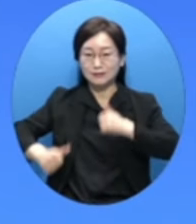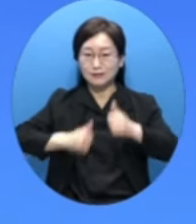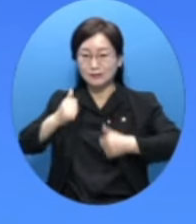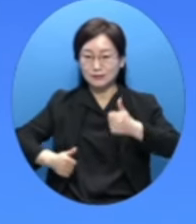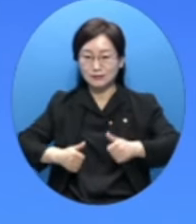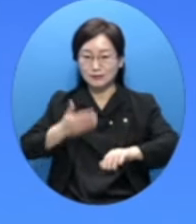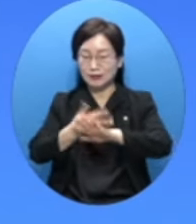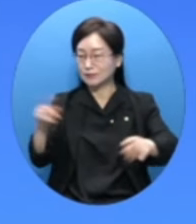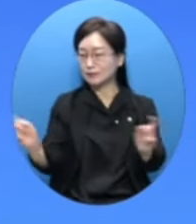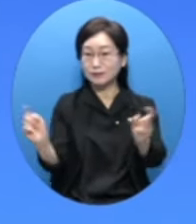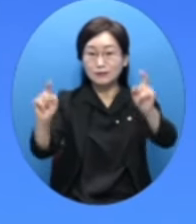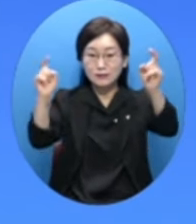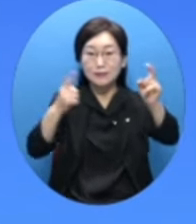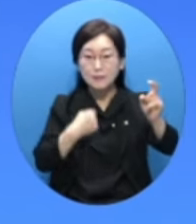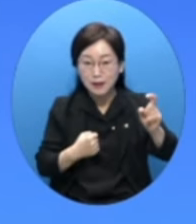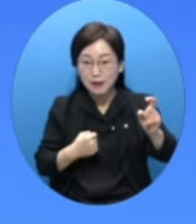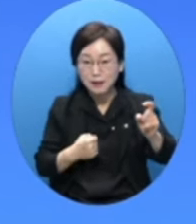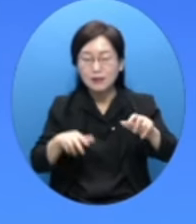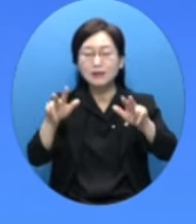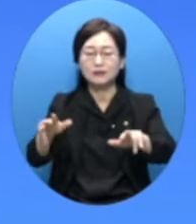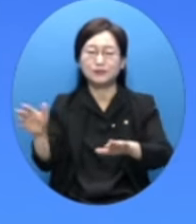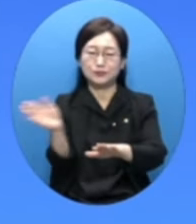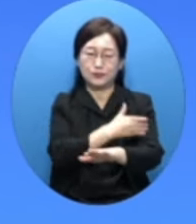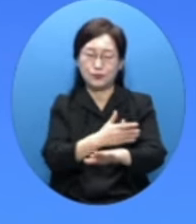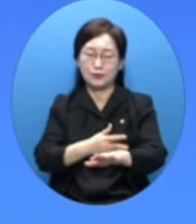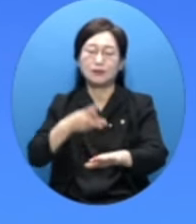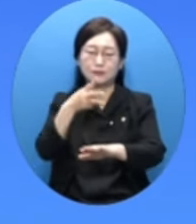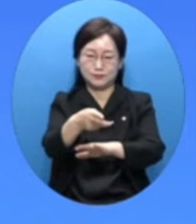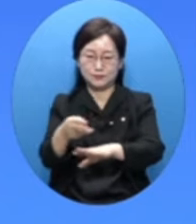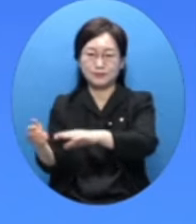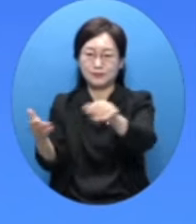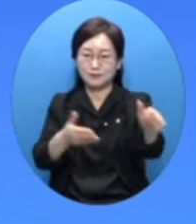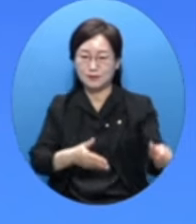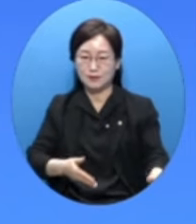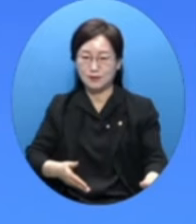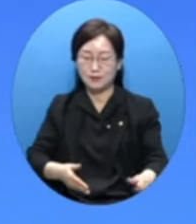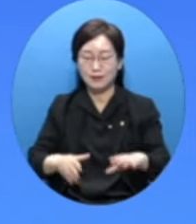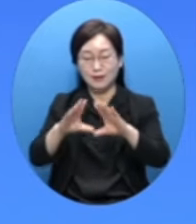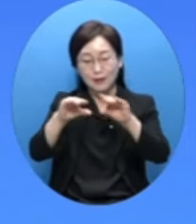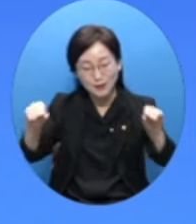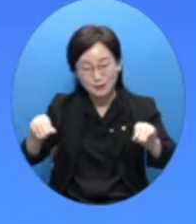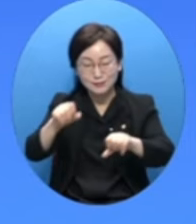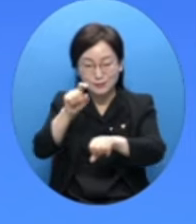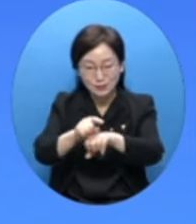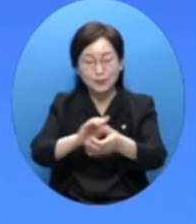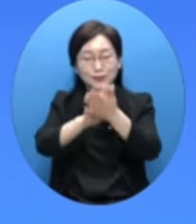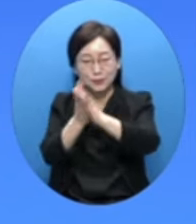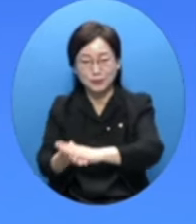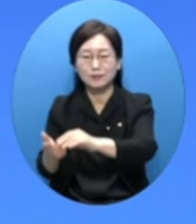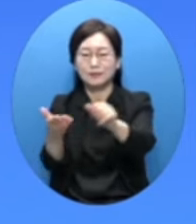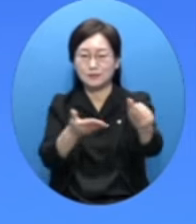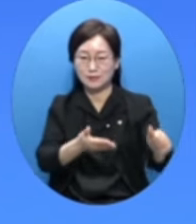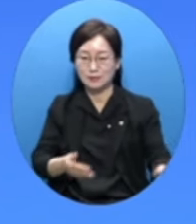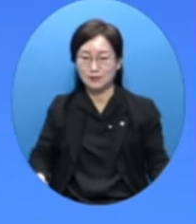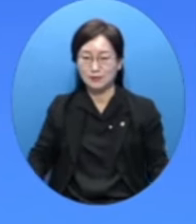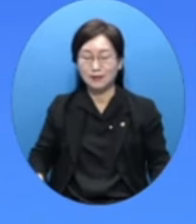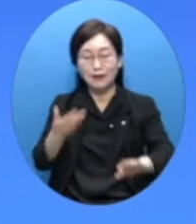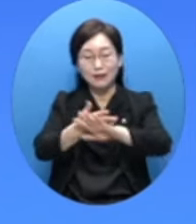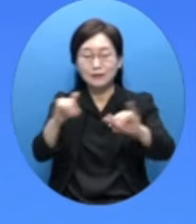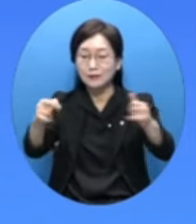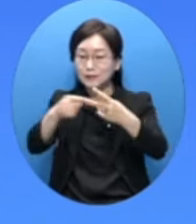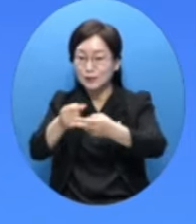남과 다투는 삶을 살았다고 하면 오늘 이후로 돌이키기를 바랍니다. 온유한 성품으로 바뀌어지기를 바랍니다. 남을